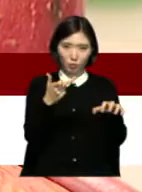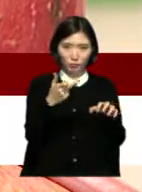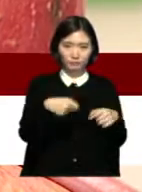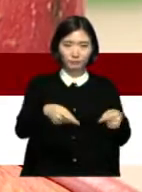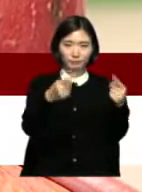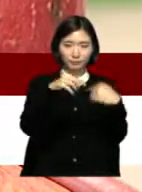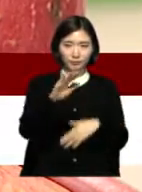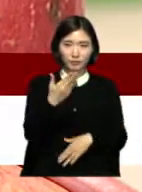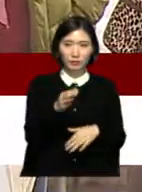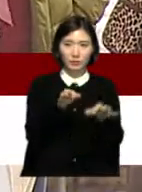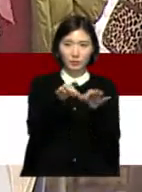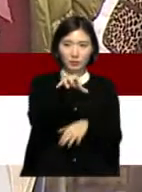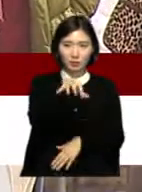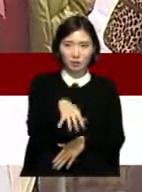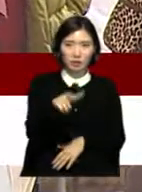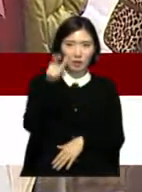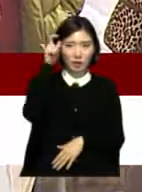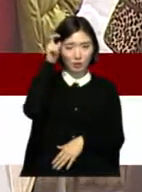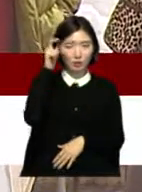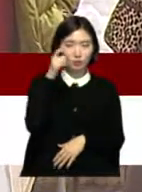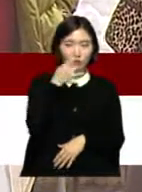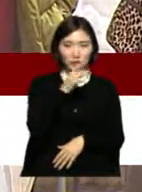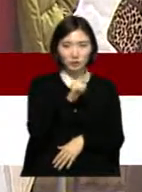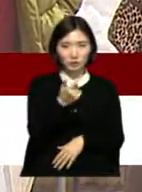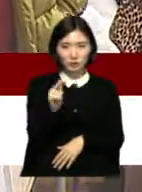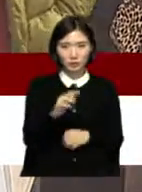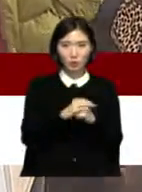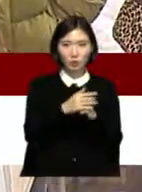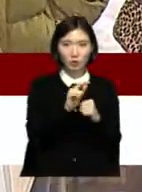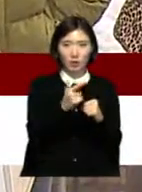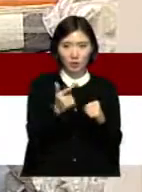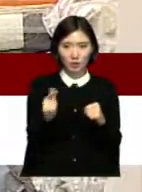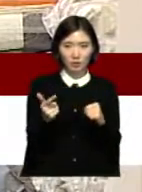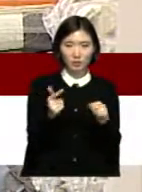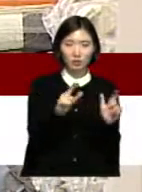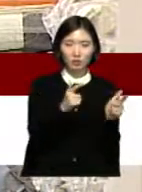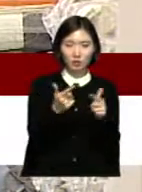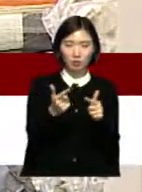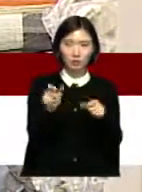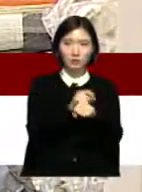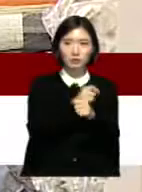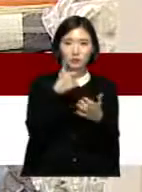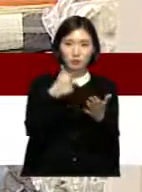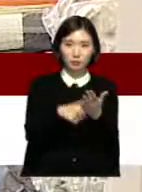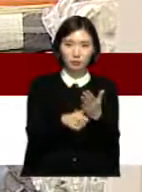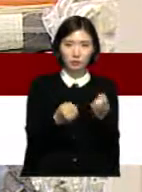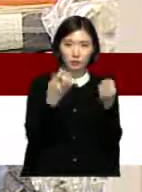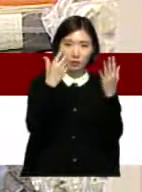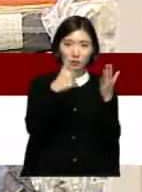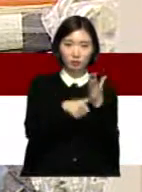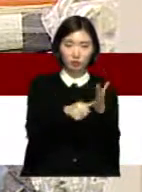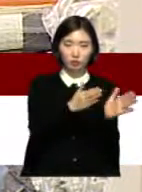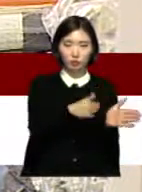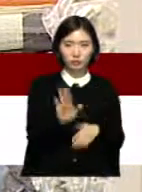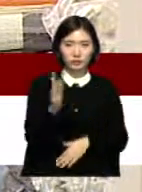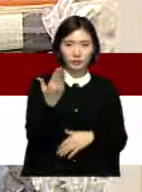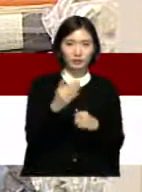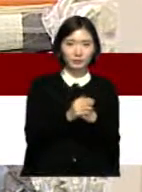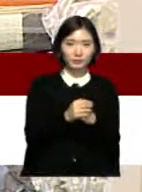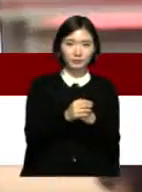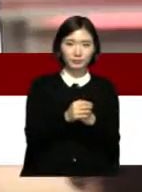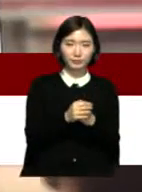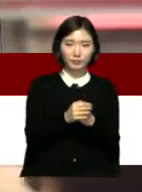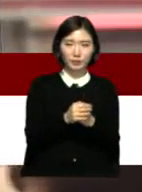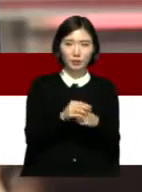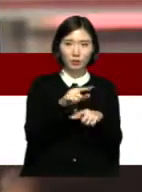참여했습니다. 장터에는 한우와 쌀 잡곡류, 과일류, 견과류 등 각 지역 특산품과 제수용품이 마련됐습니다.